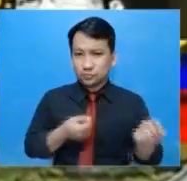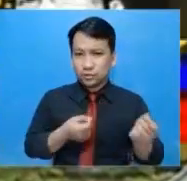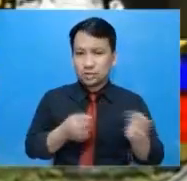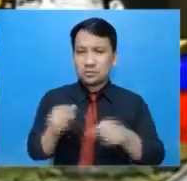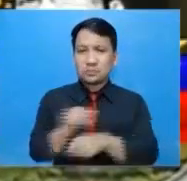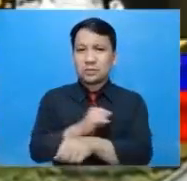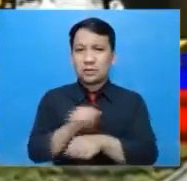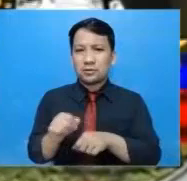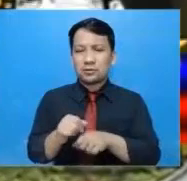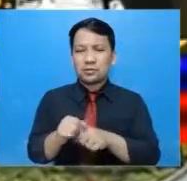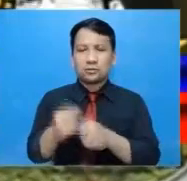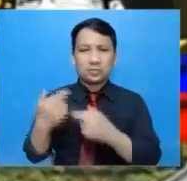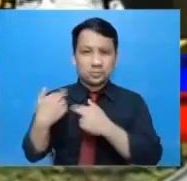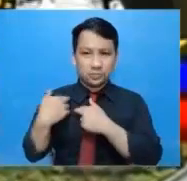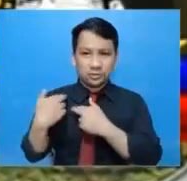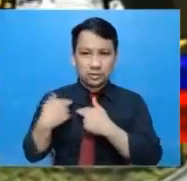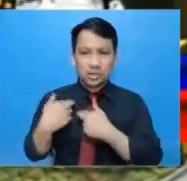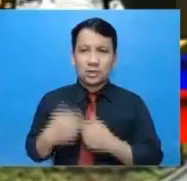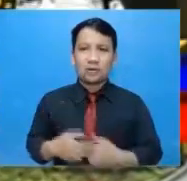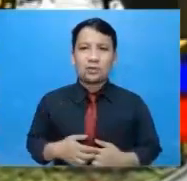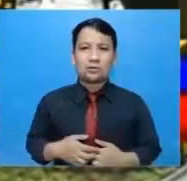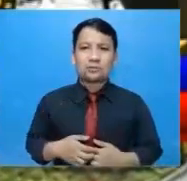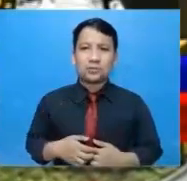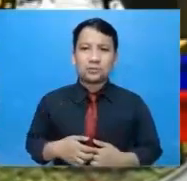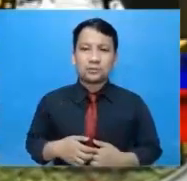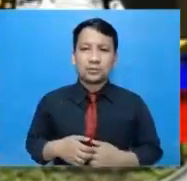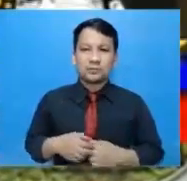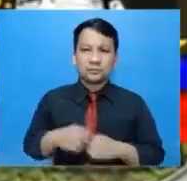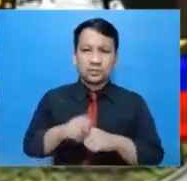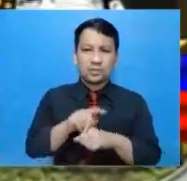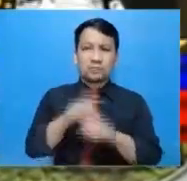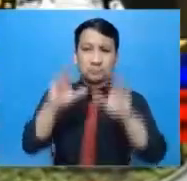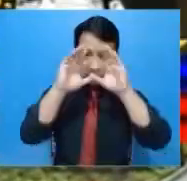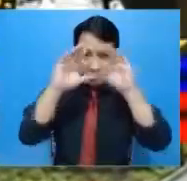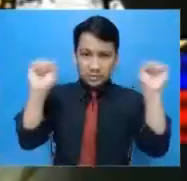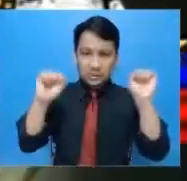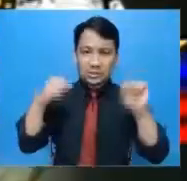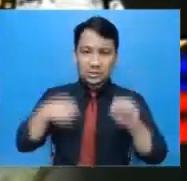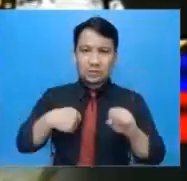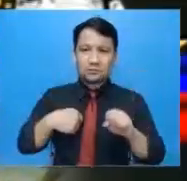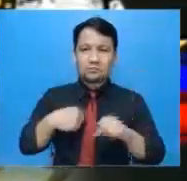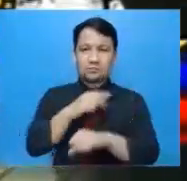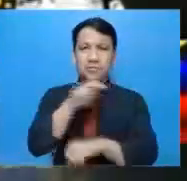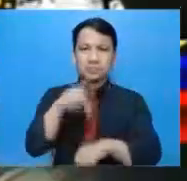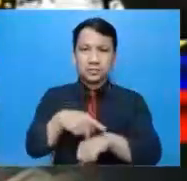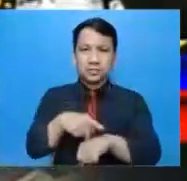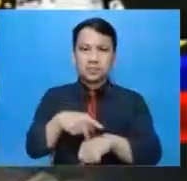aking mga tungkulin. Bilang Pangulo ng Pilipinas. Bilang Pangulo ng Pilipinas.